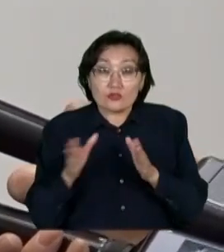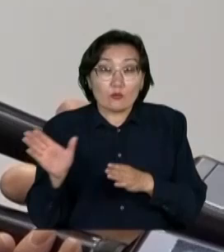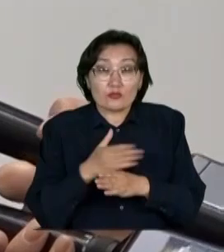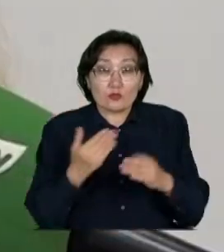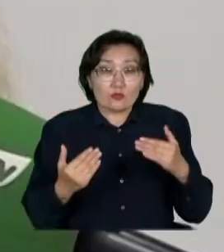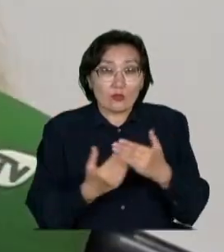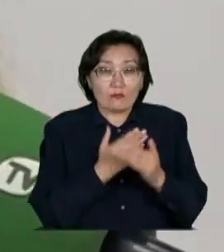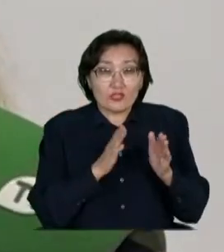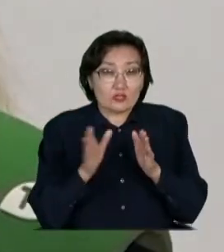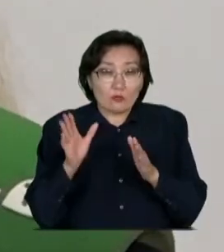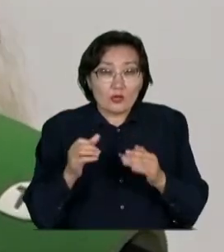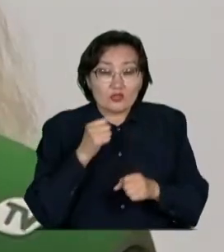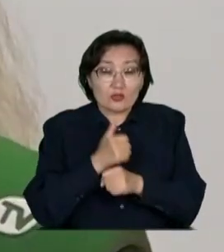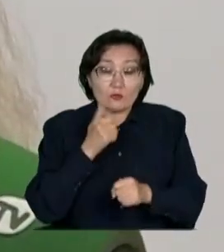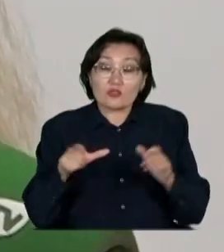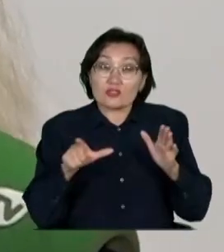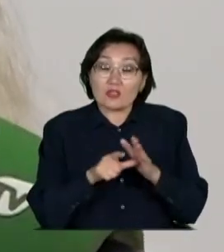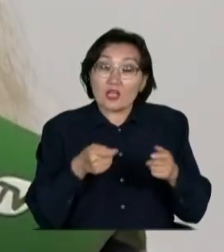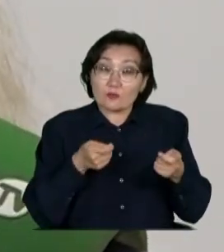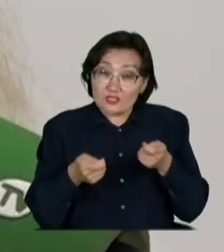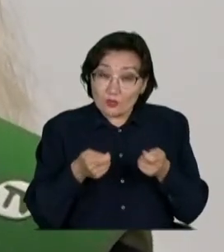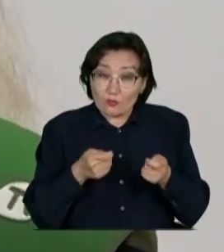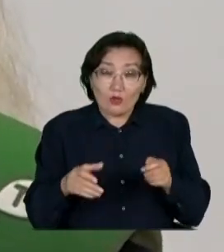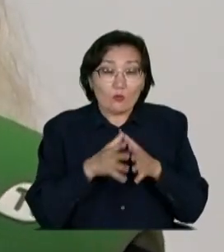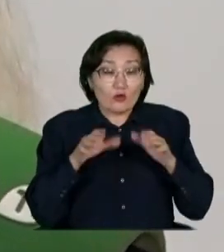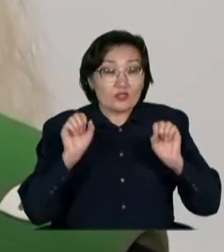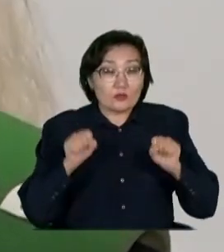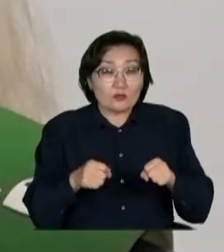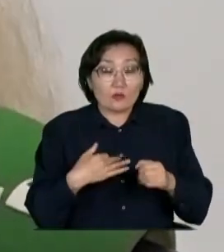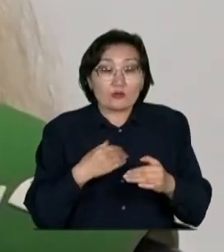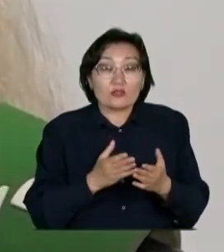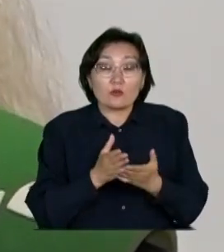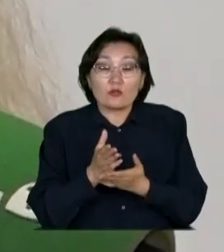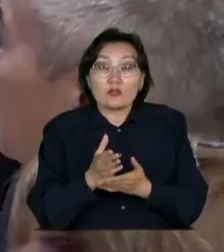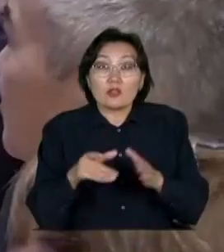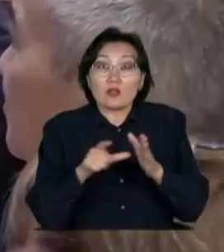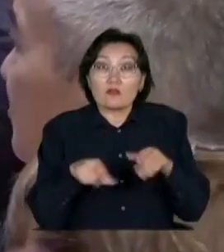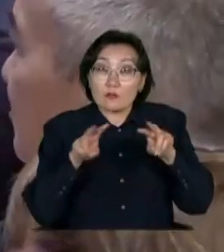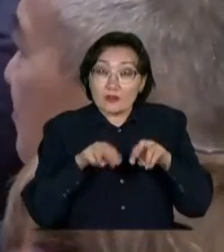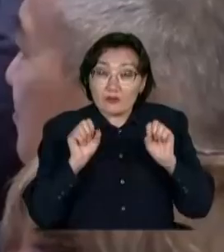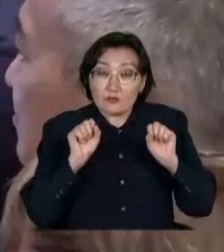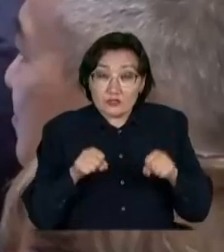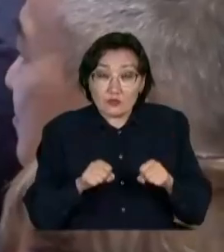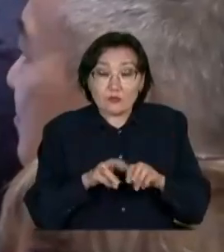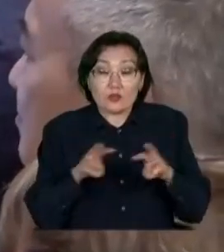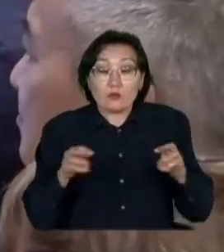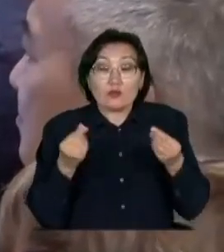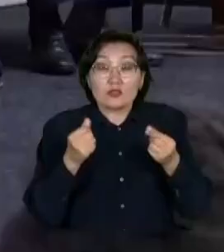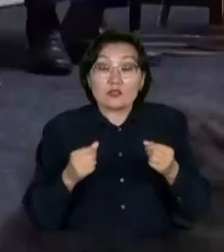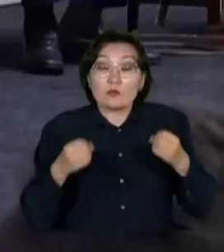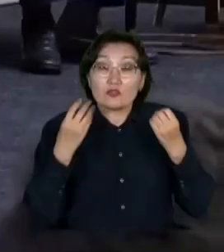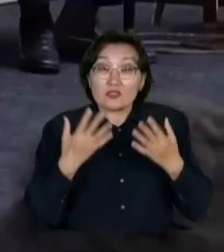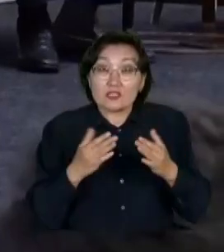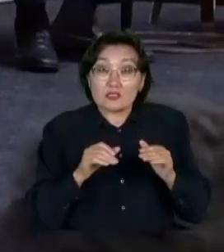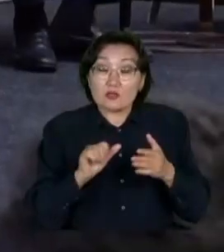новый совсем режим. Ужесточается налоговое администрирование, то есть больше шансов, что к вам выйдут на налоговую проверку. По данным Минфина, по упрощенной декларации